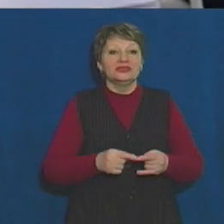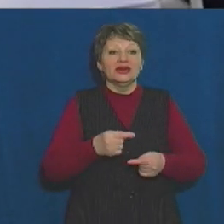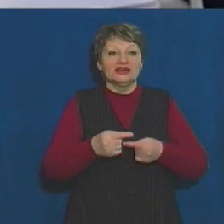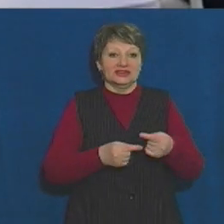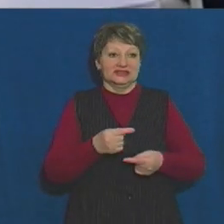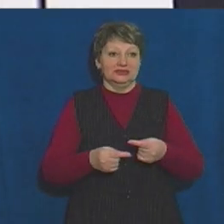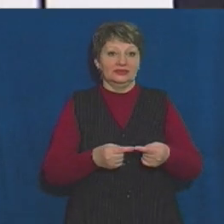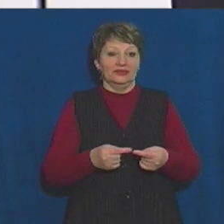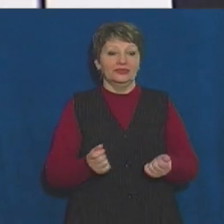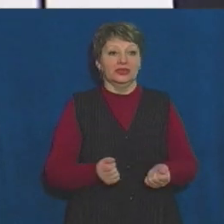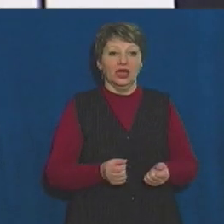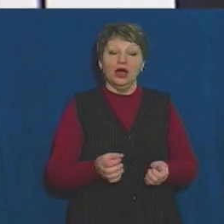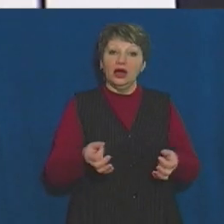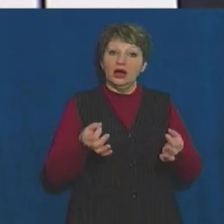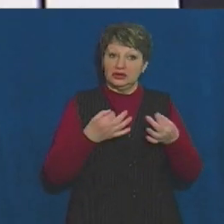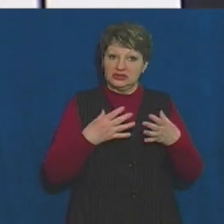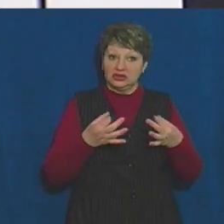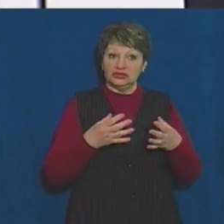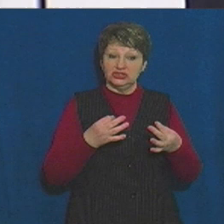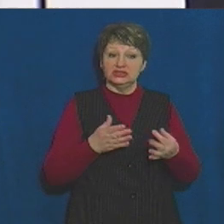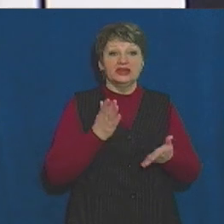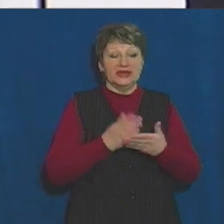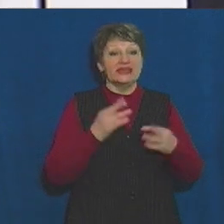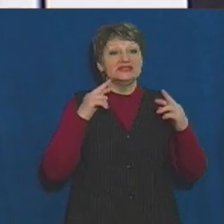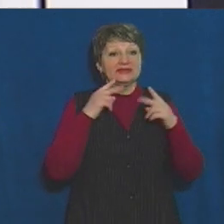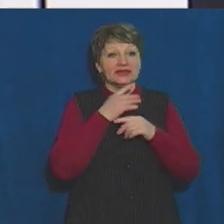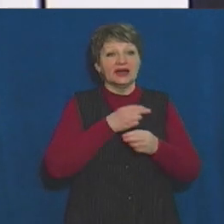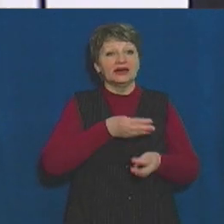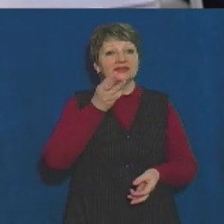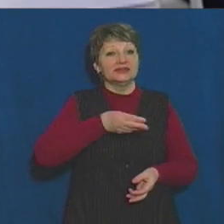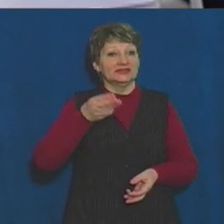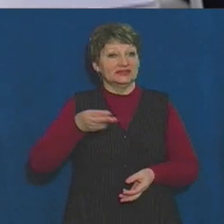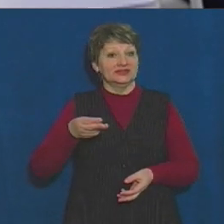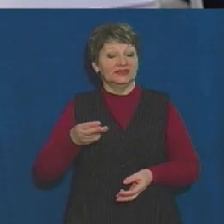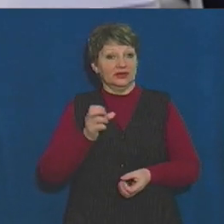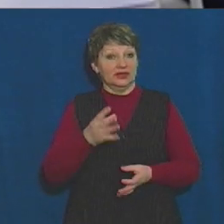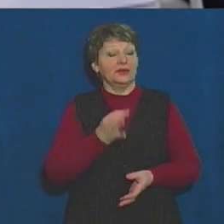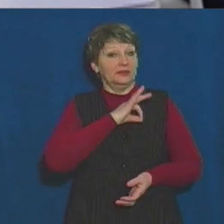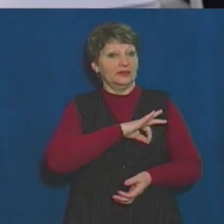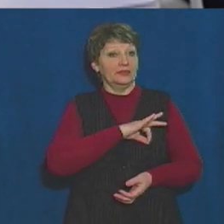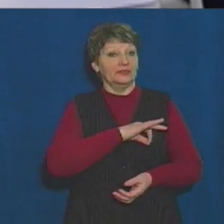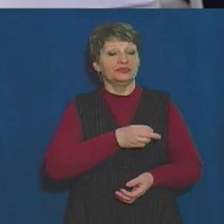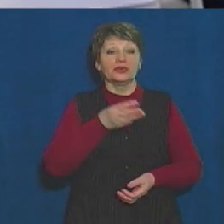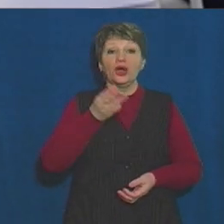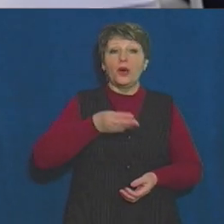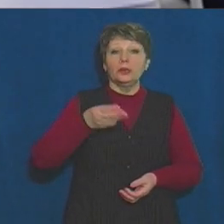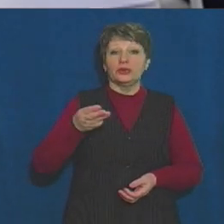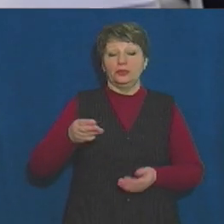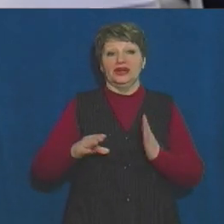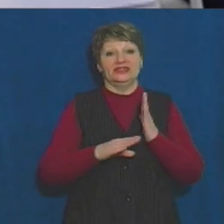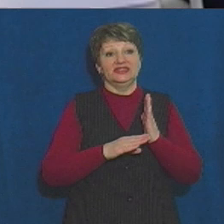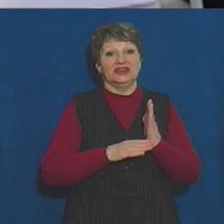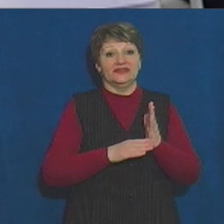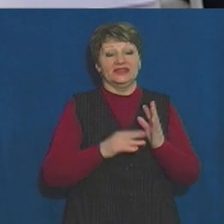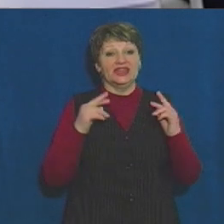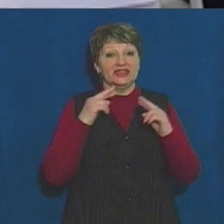деревини інсектицидами. Чи вона використовується? На сьогоднішній день обробка деревини інсектицидами